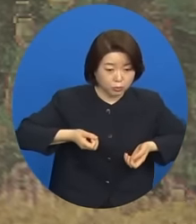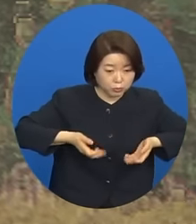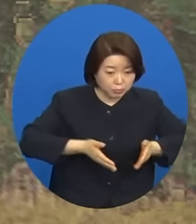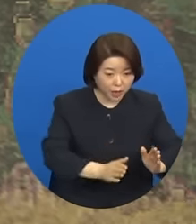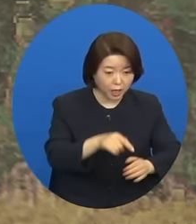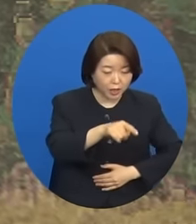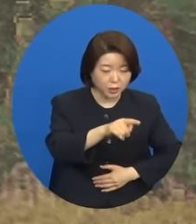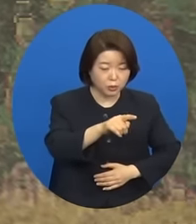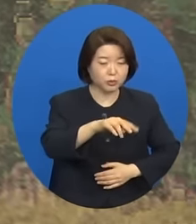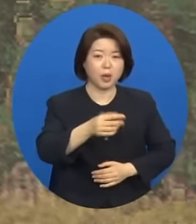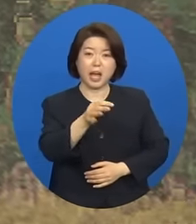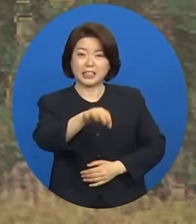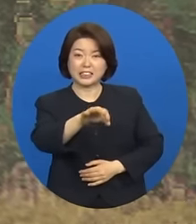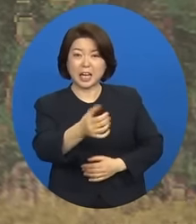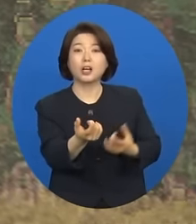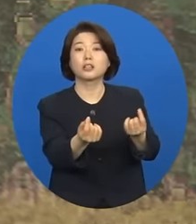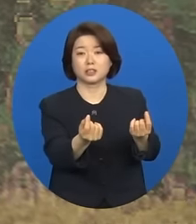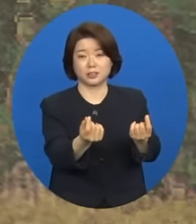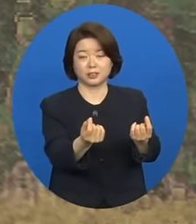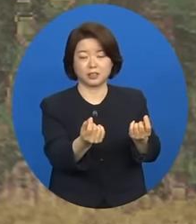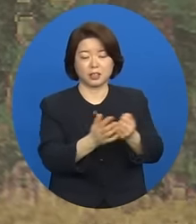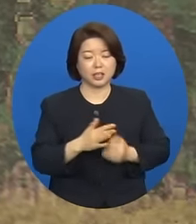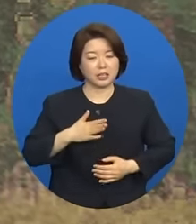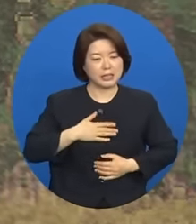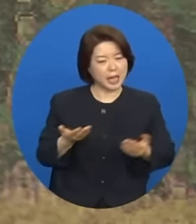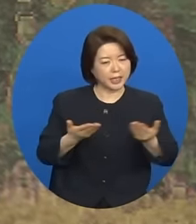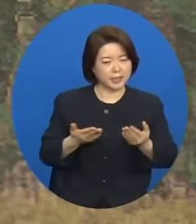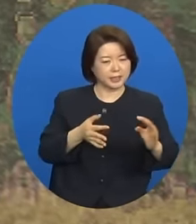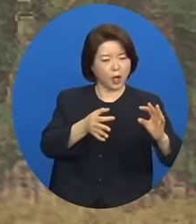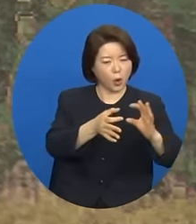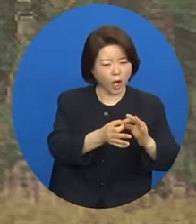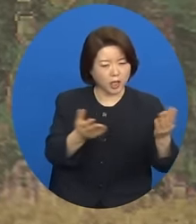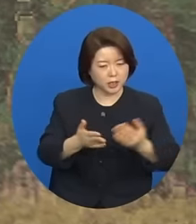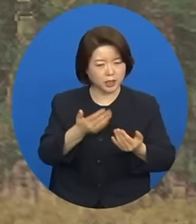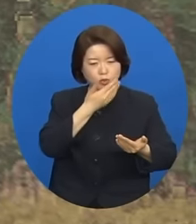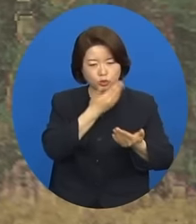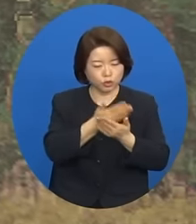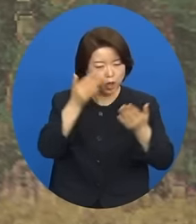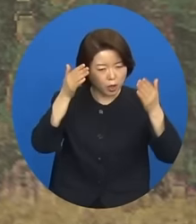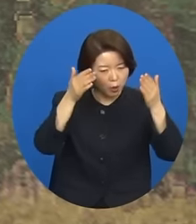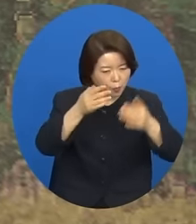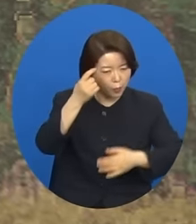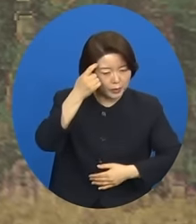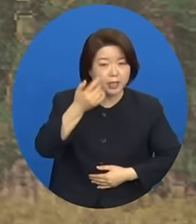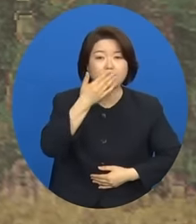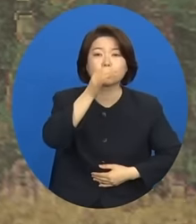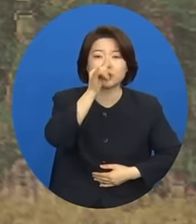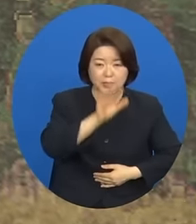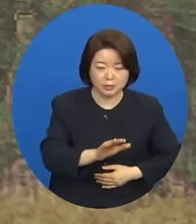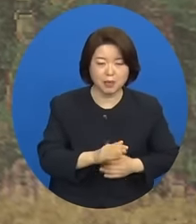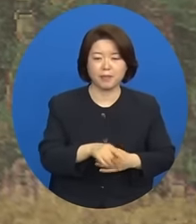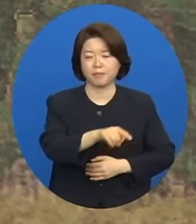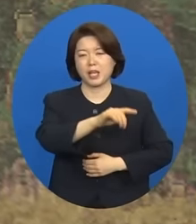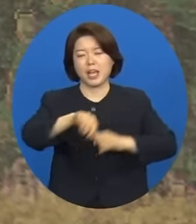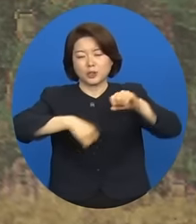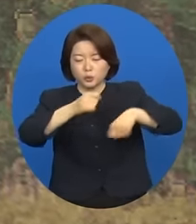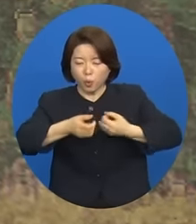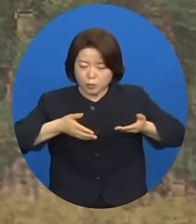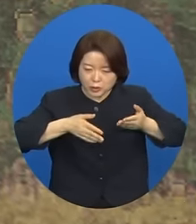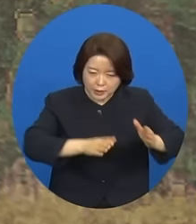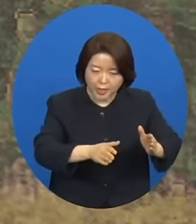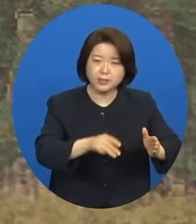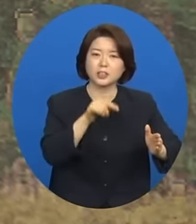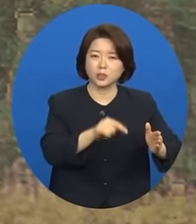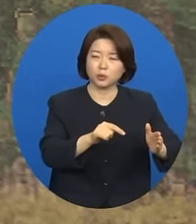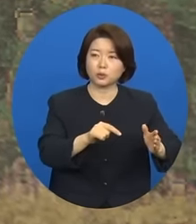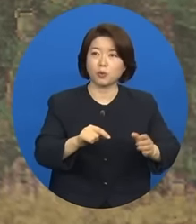일이잖아요. 물론 자기의 사업이니까 관련된 일이니까 중요한 일이기도 보지만 동물 낳는 그 일까지도